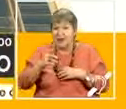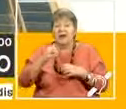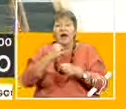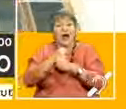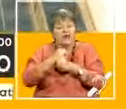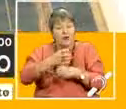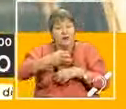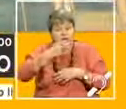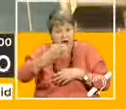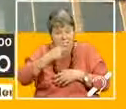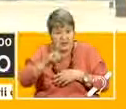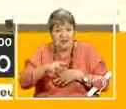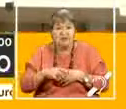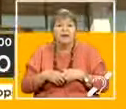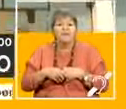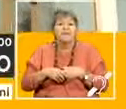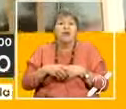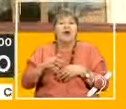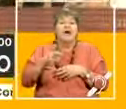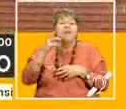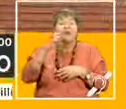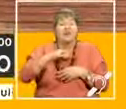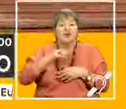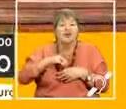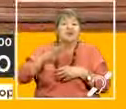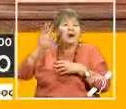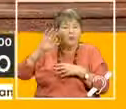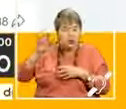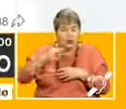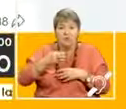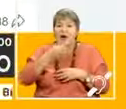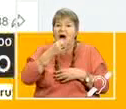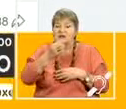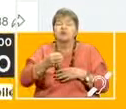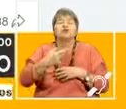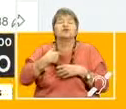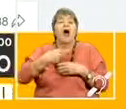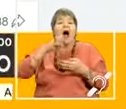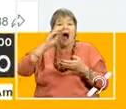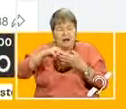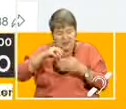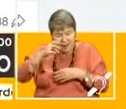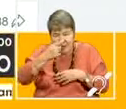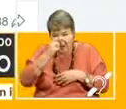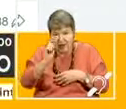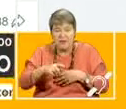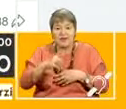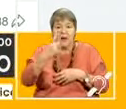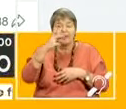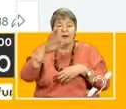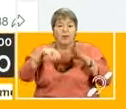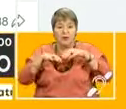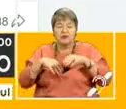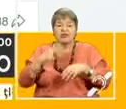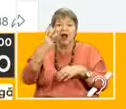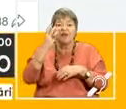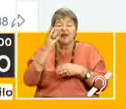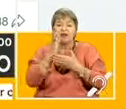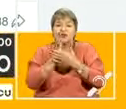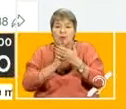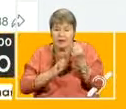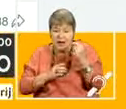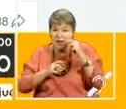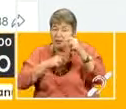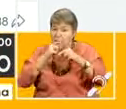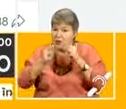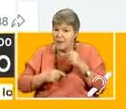la președinție. Maia Sandu a declarat că a luat act de demisia premierului și la 15:30 urmează să iasă